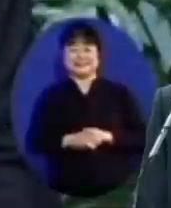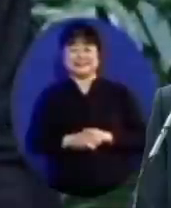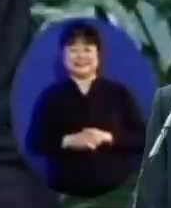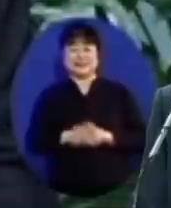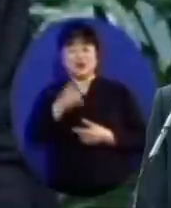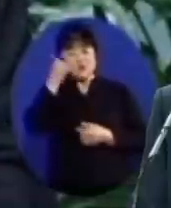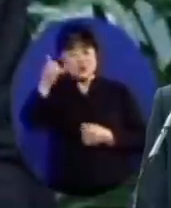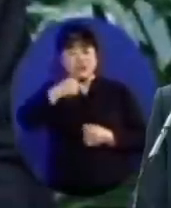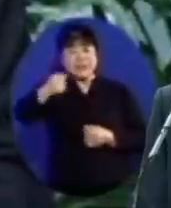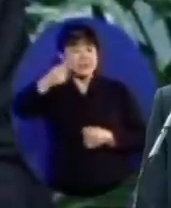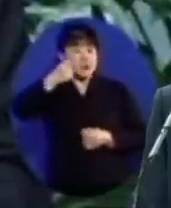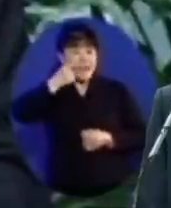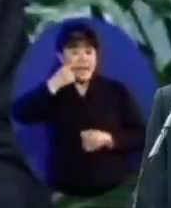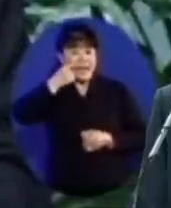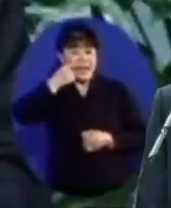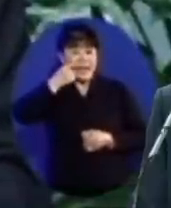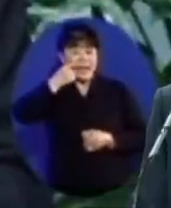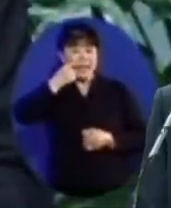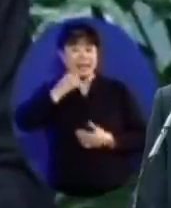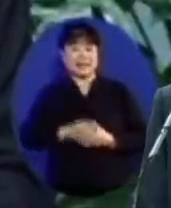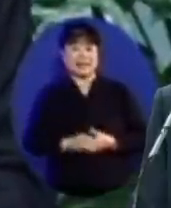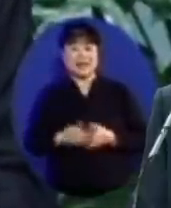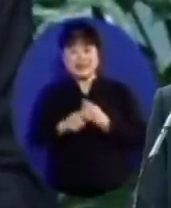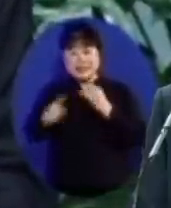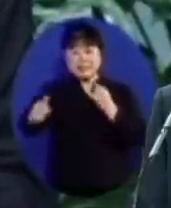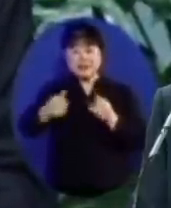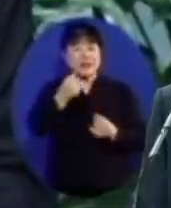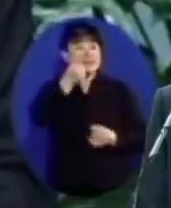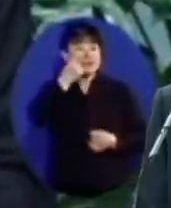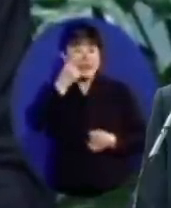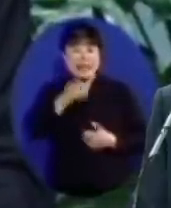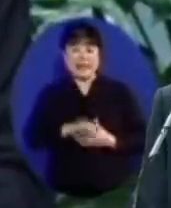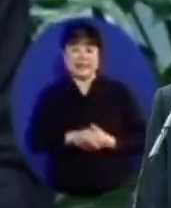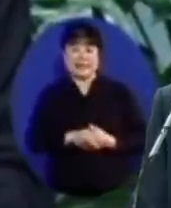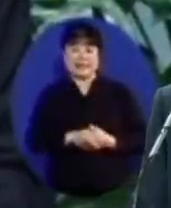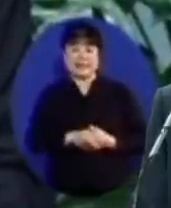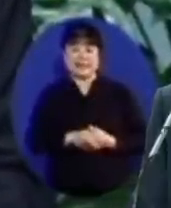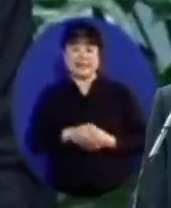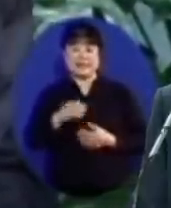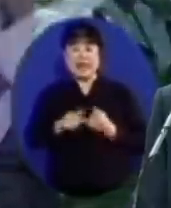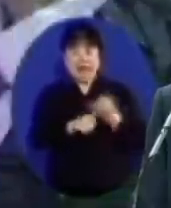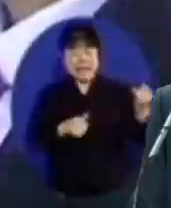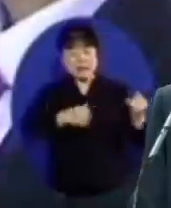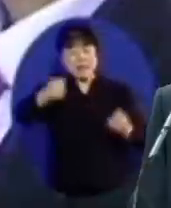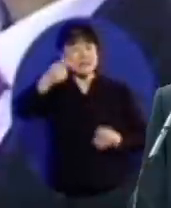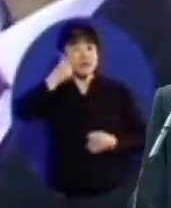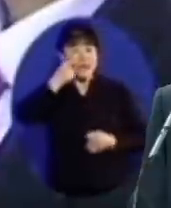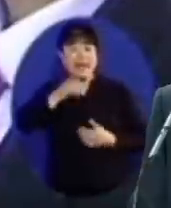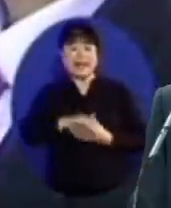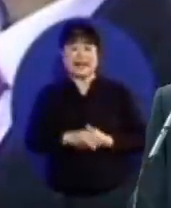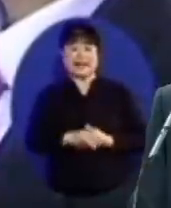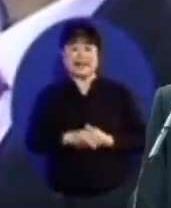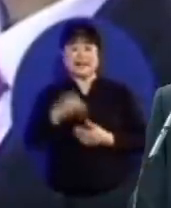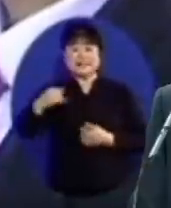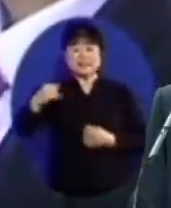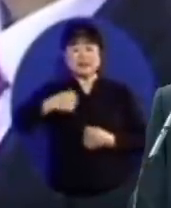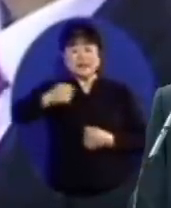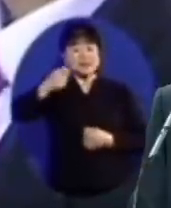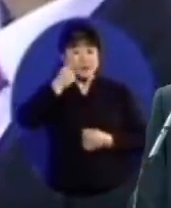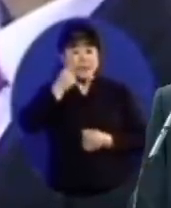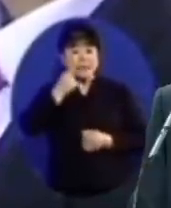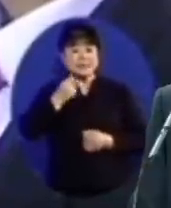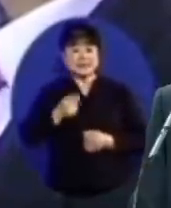부모도 갖지 못하고 남편도 갖지 못하고 아내도 갖지 못하고 자식도 갖지